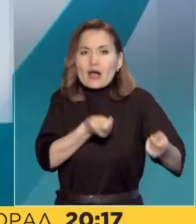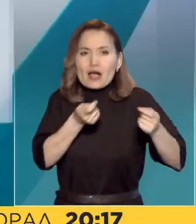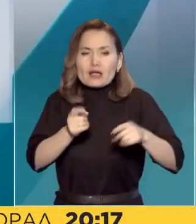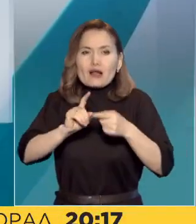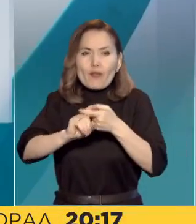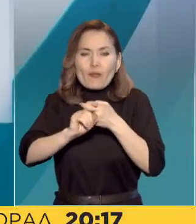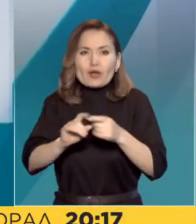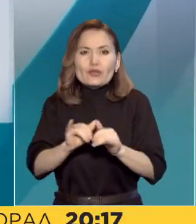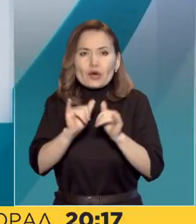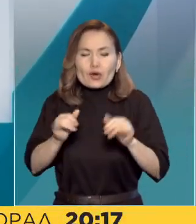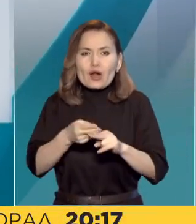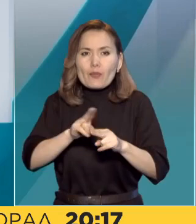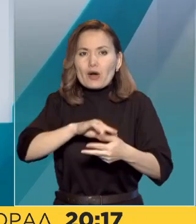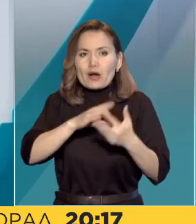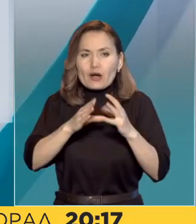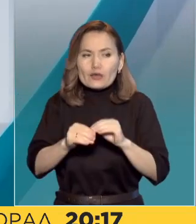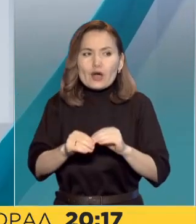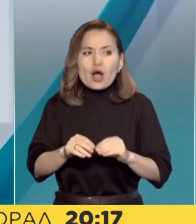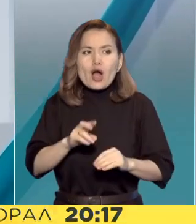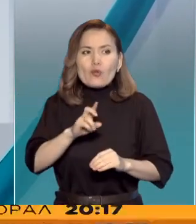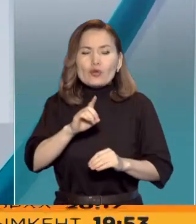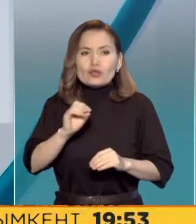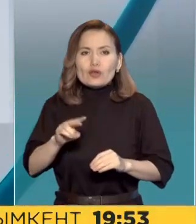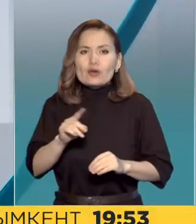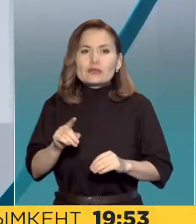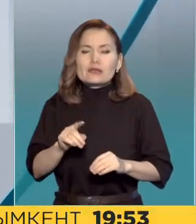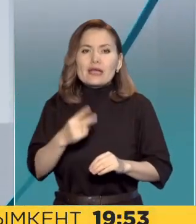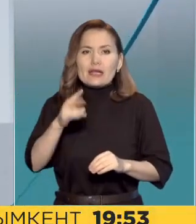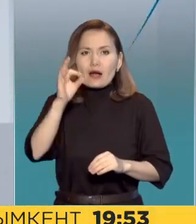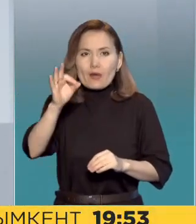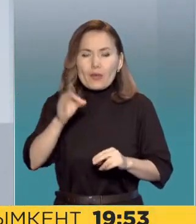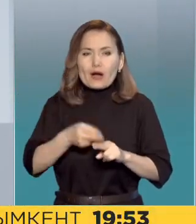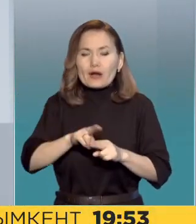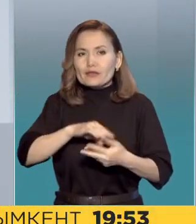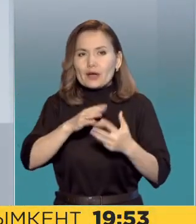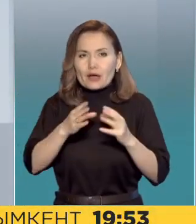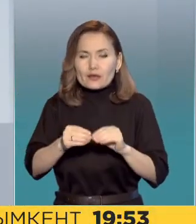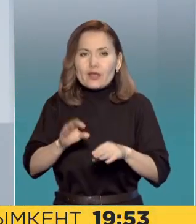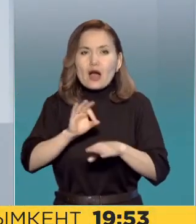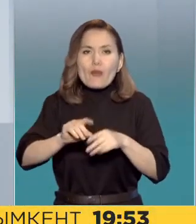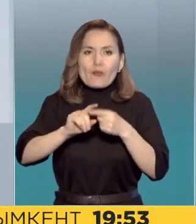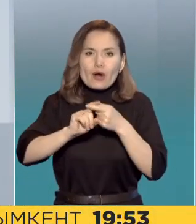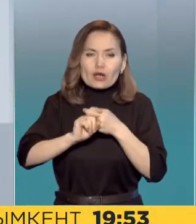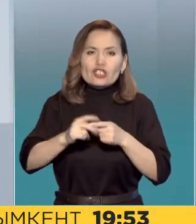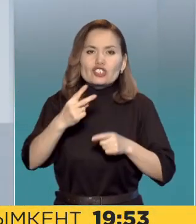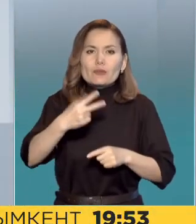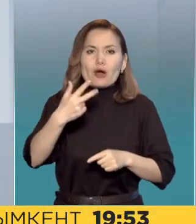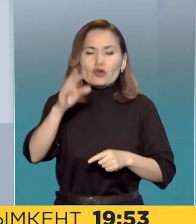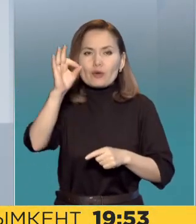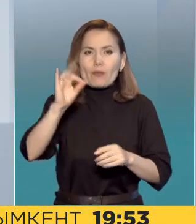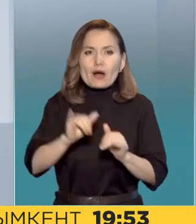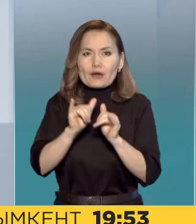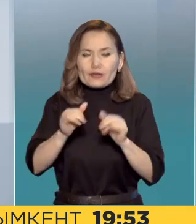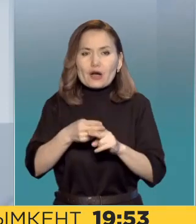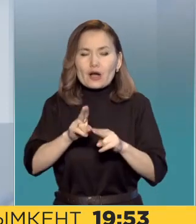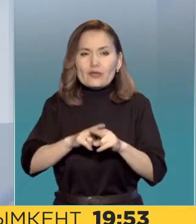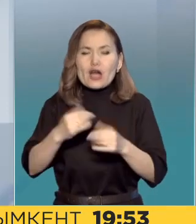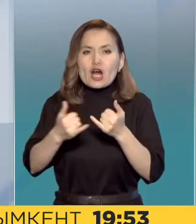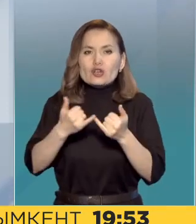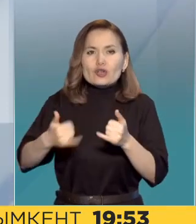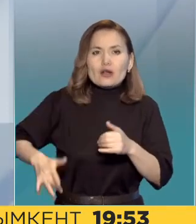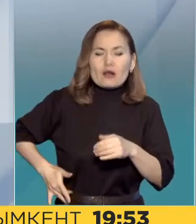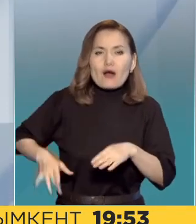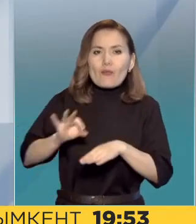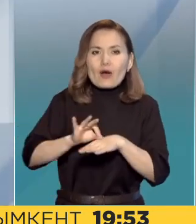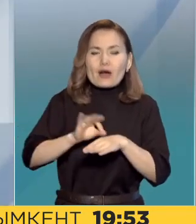жатыр. Бруцеллез 2%-ға. Вирустық диарея мен инфекциялық ринотрахит 13%-ға көбейген. Ал сар ауру 5 есе,